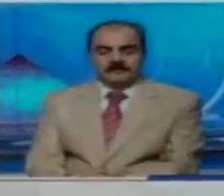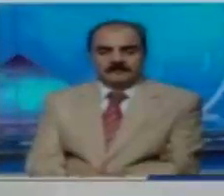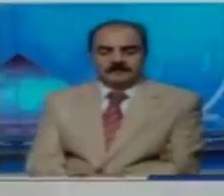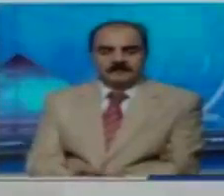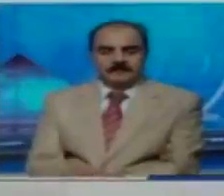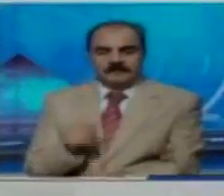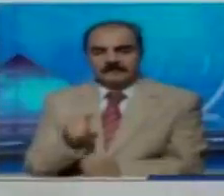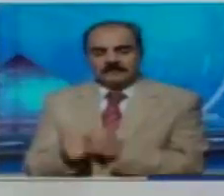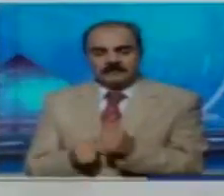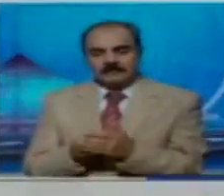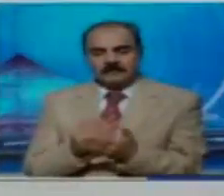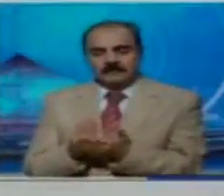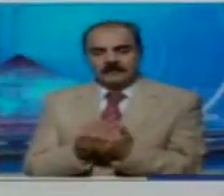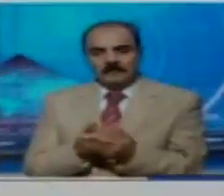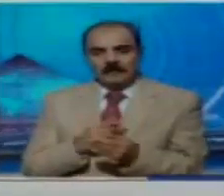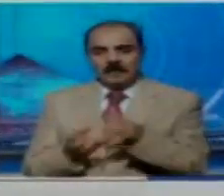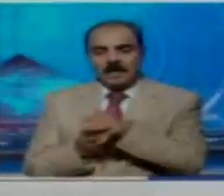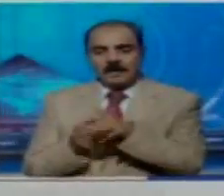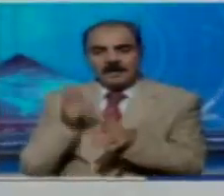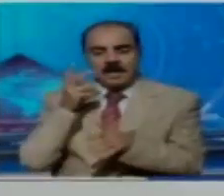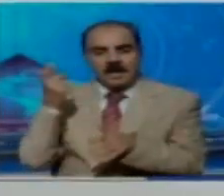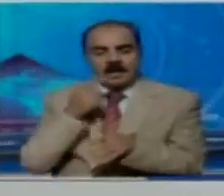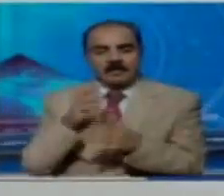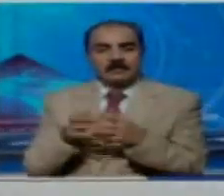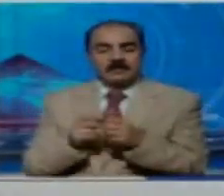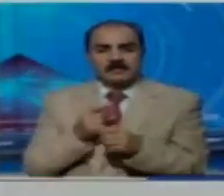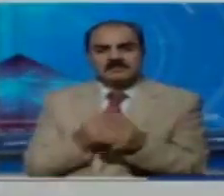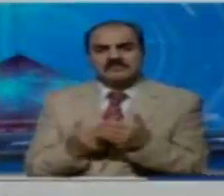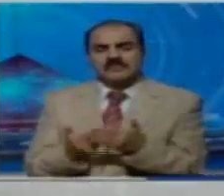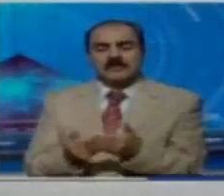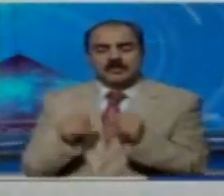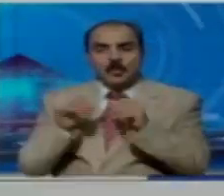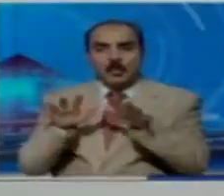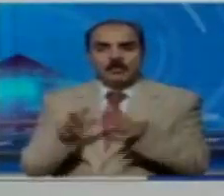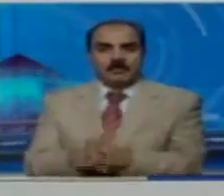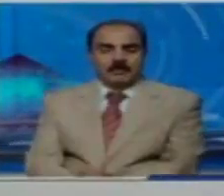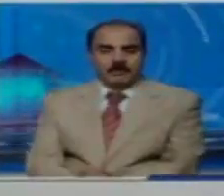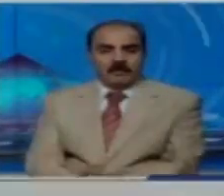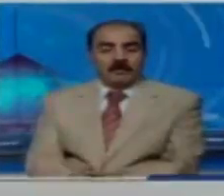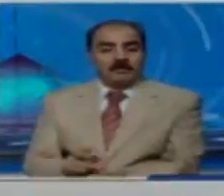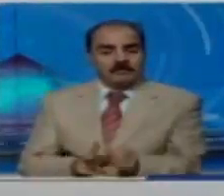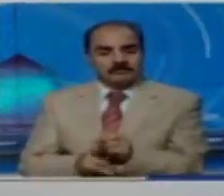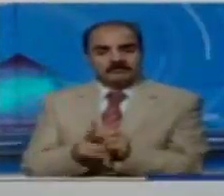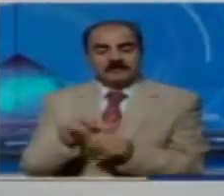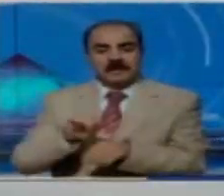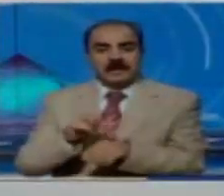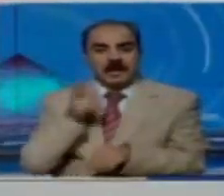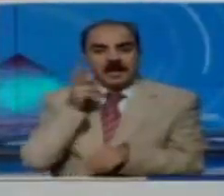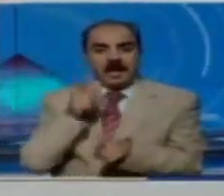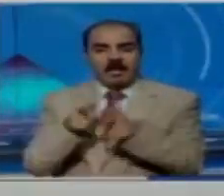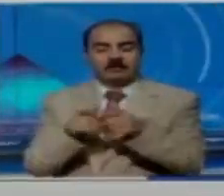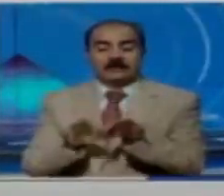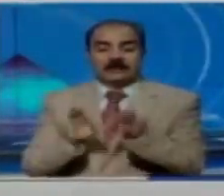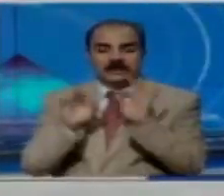جهد كبير خلف خروج هذا الصرح الأكاديمي الكبير للنور، حيث تم افتتاح مقر كلية الإعلام